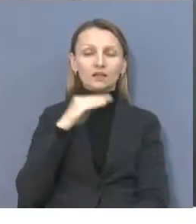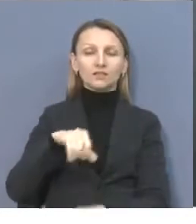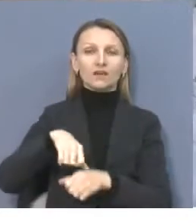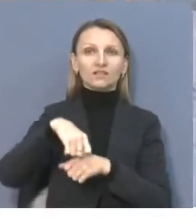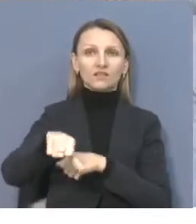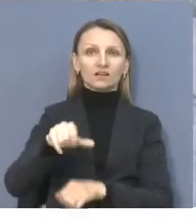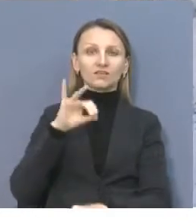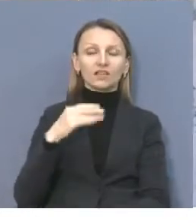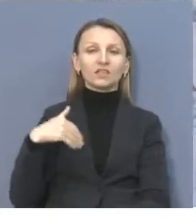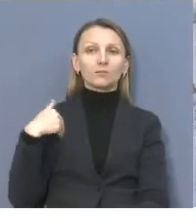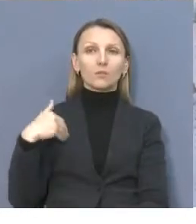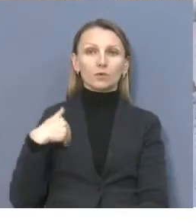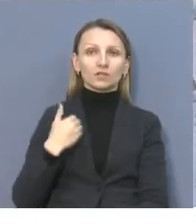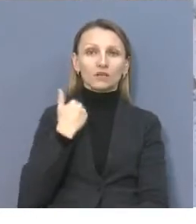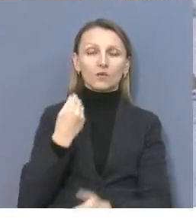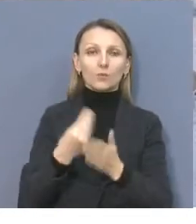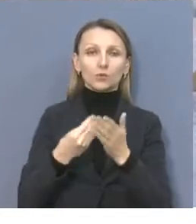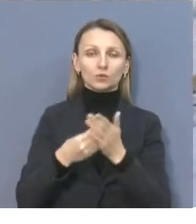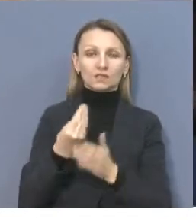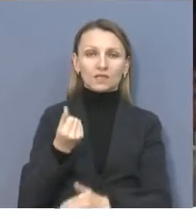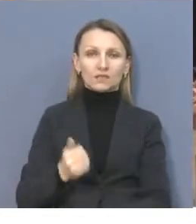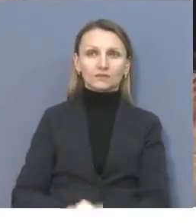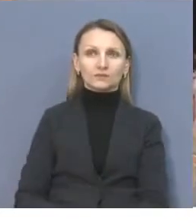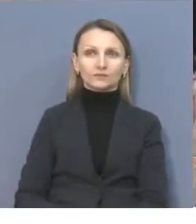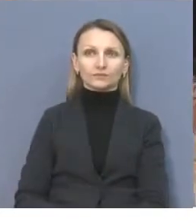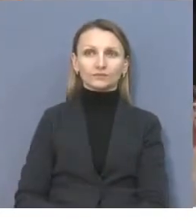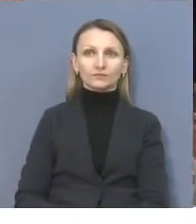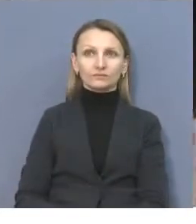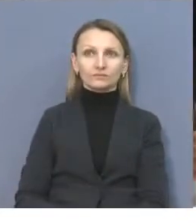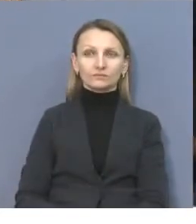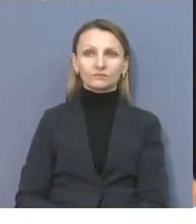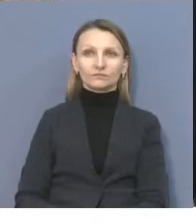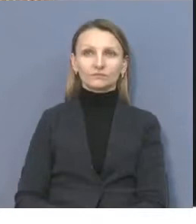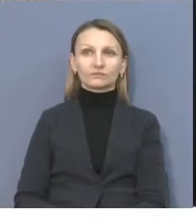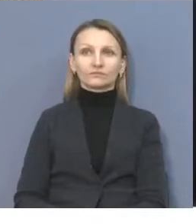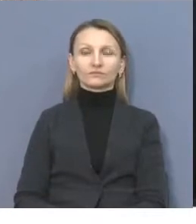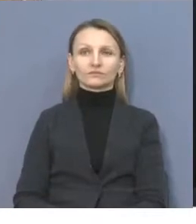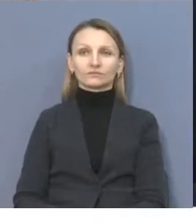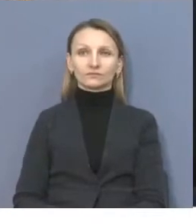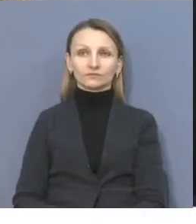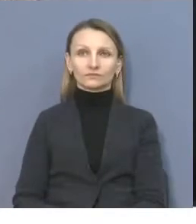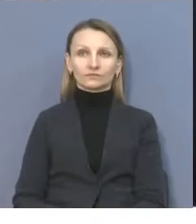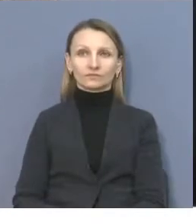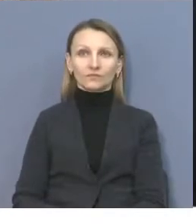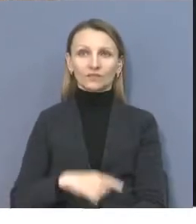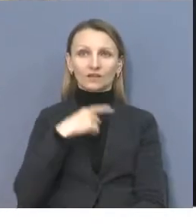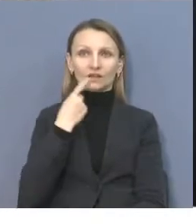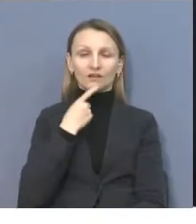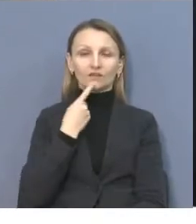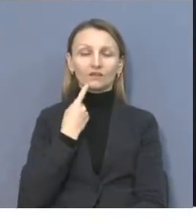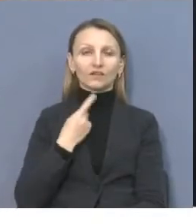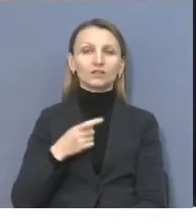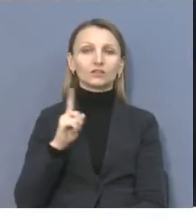рационального использования бюджетных средств вроде wings of divinity здраво туфлях не время говорить и жир how